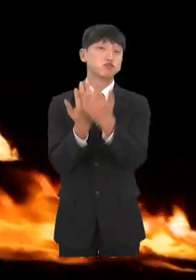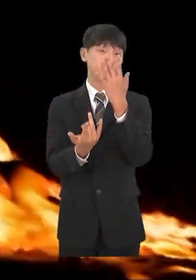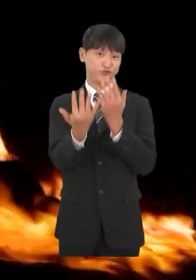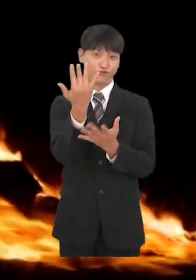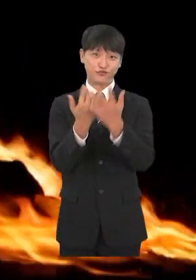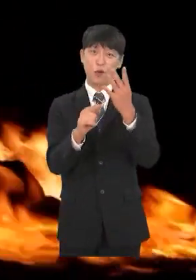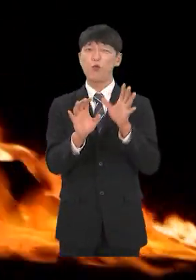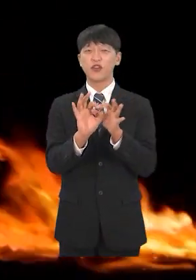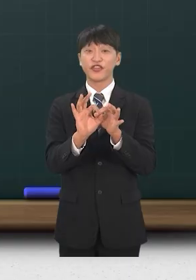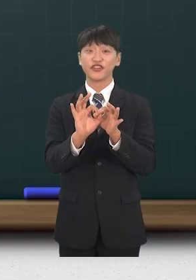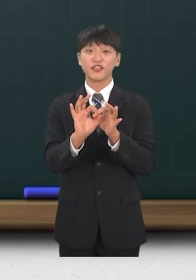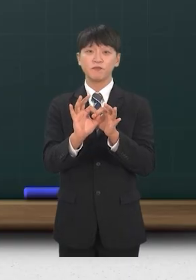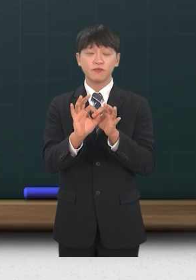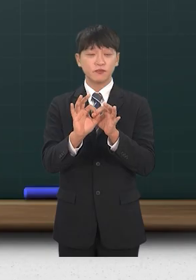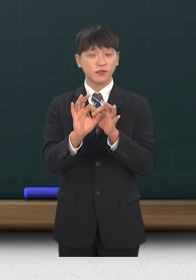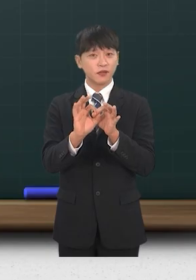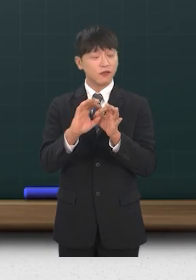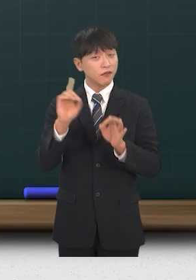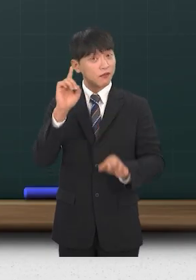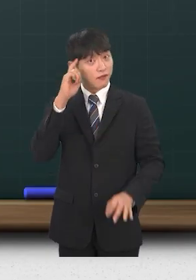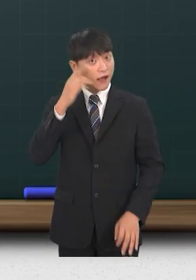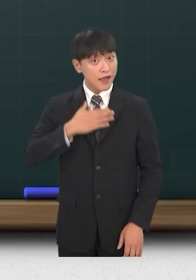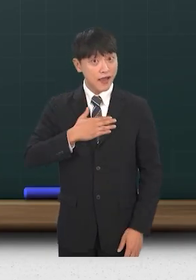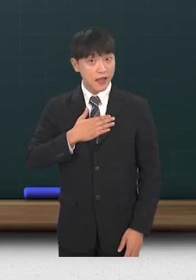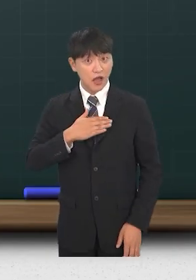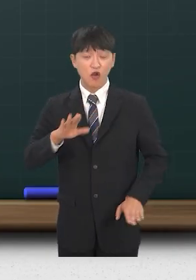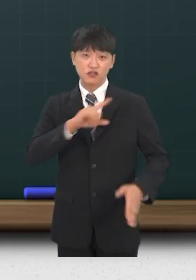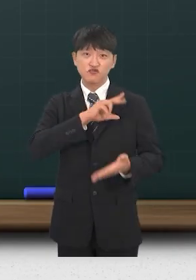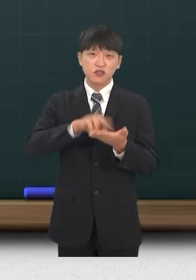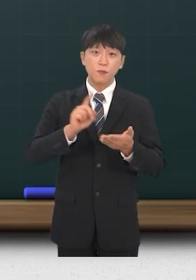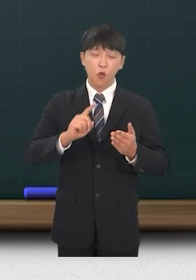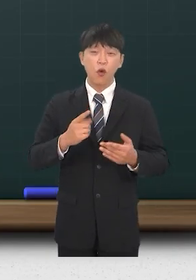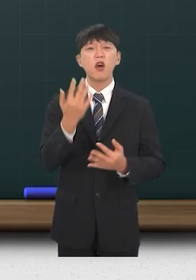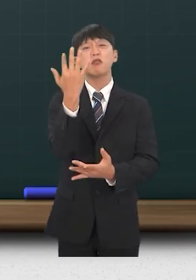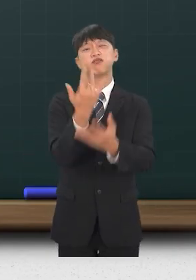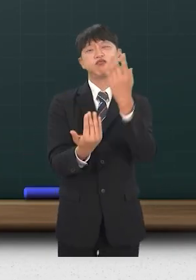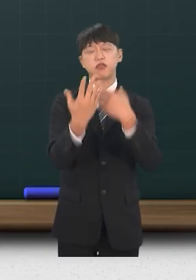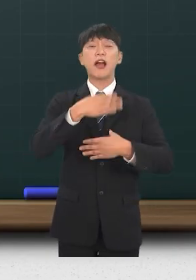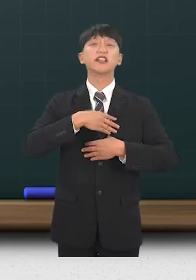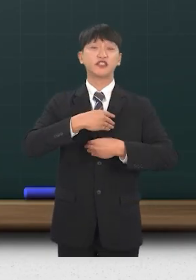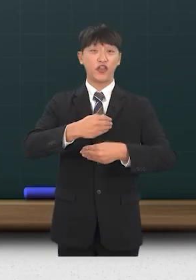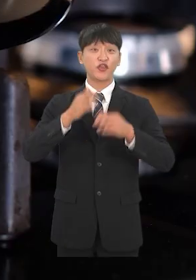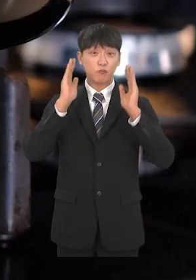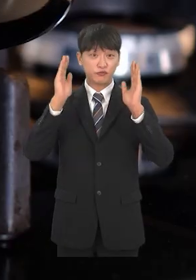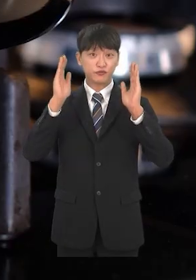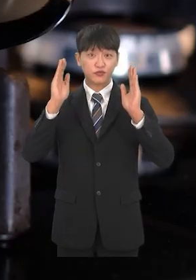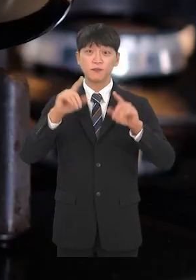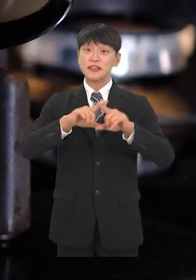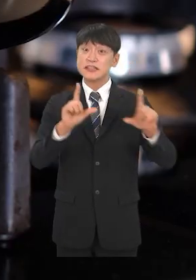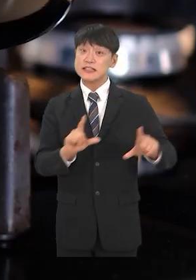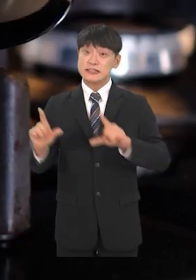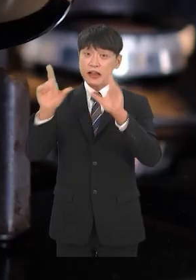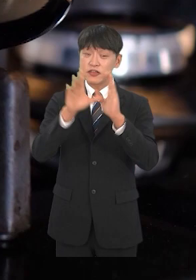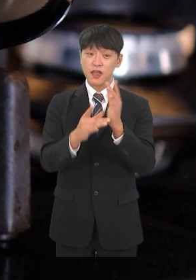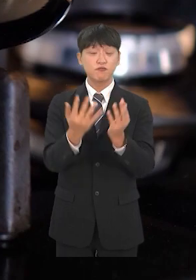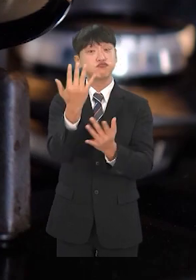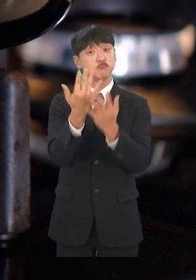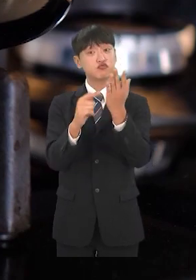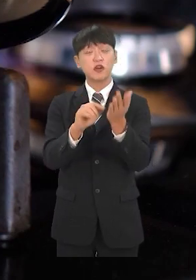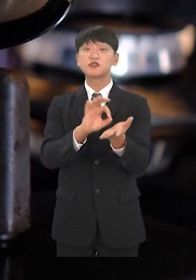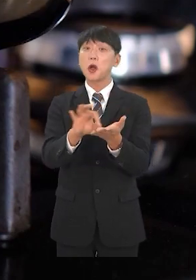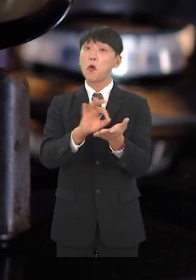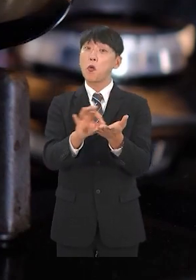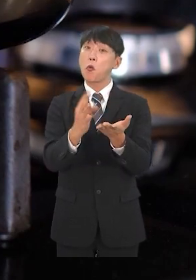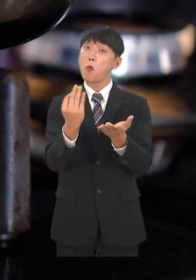있습니다. 예상이 가시나요? 오늘의 학습 주제 바로 화재 안전입니다. 여러분은 일상에서 불을